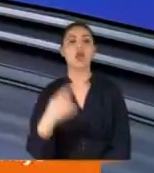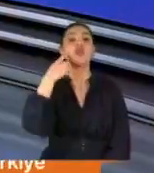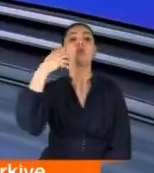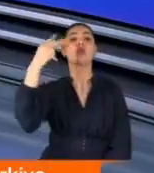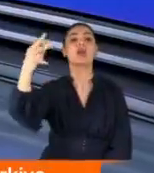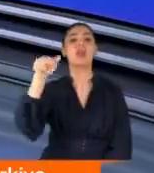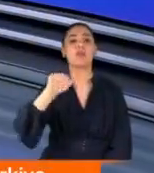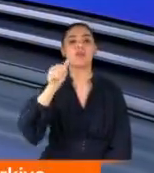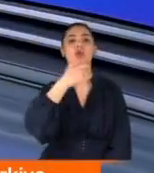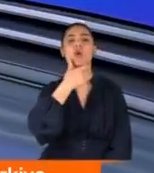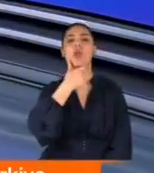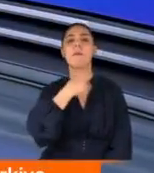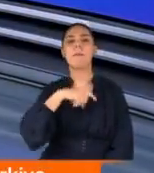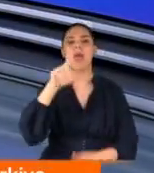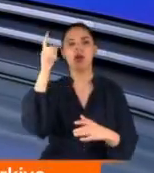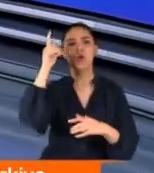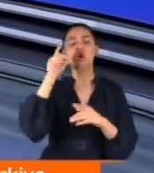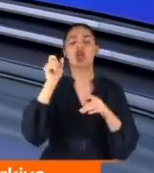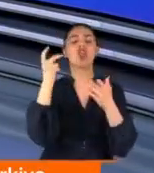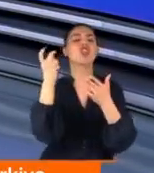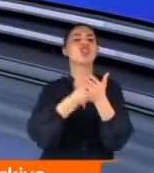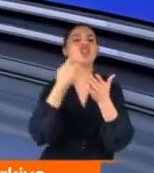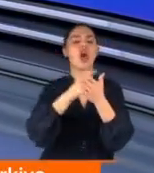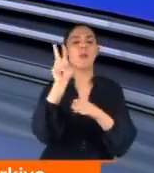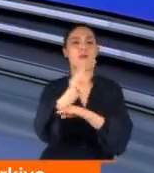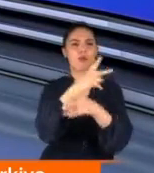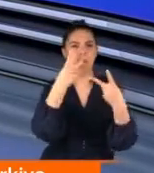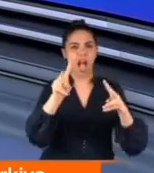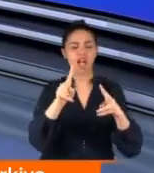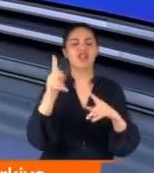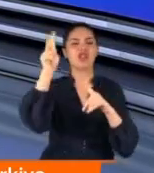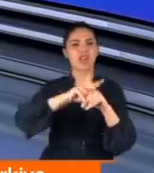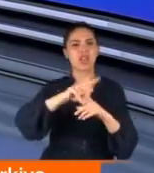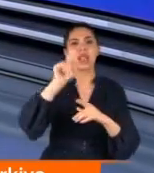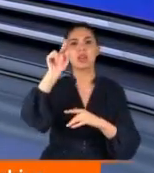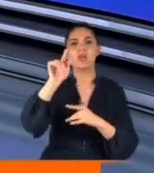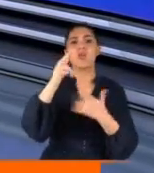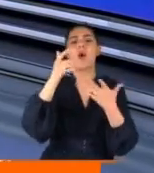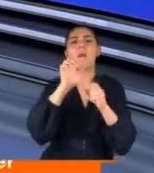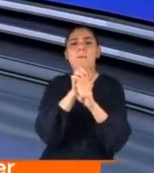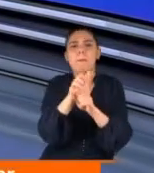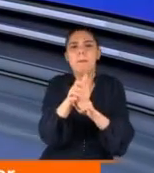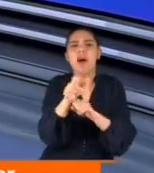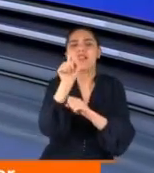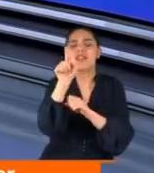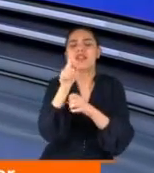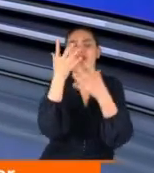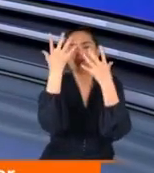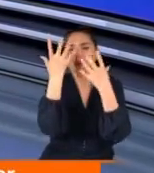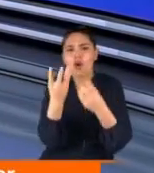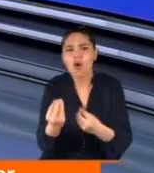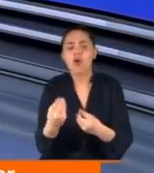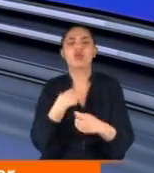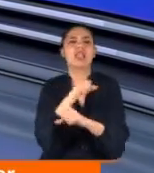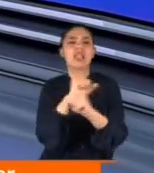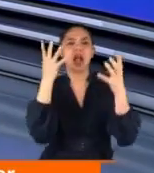Cumhurbaşkanı Erdoğan bugün Beykoz Cami Müzesi'nin açılışına katıldı. Tek parti döneminde kültürel alanda yaşanan baskıcı zihniyetin esiri olduk cümlesini kurdu Erdoğan.